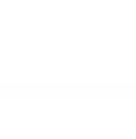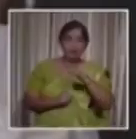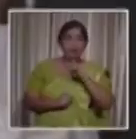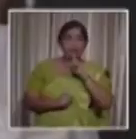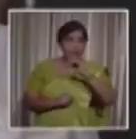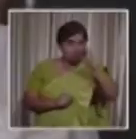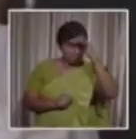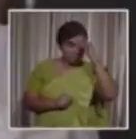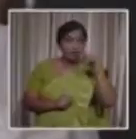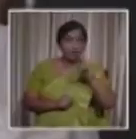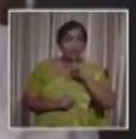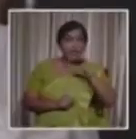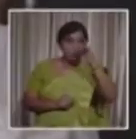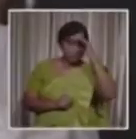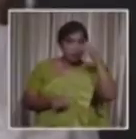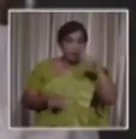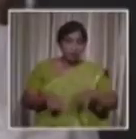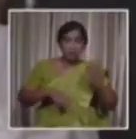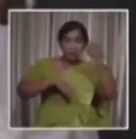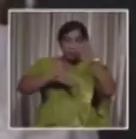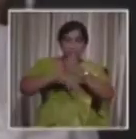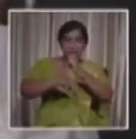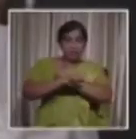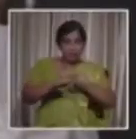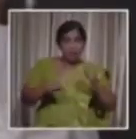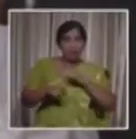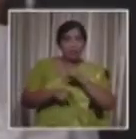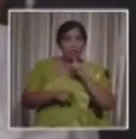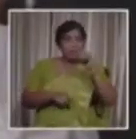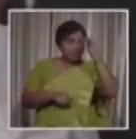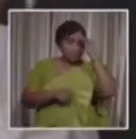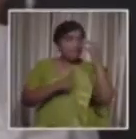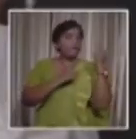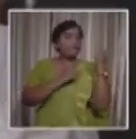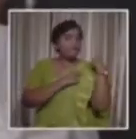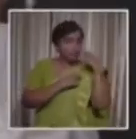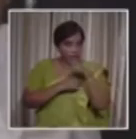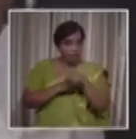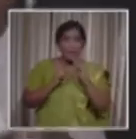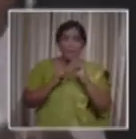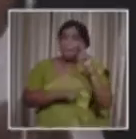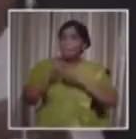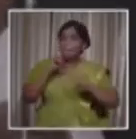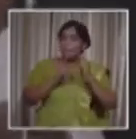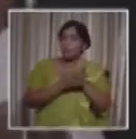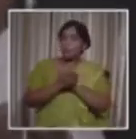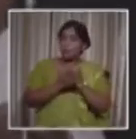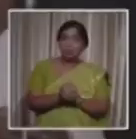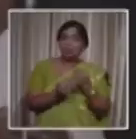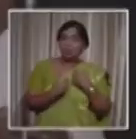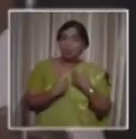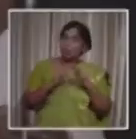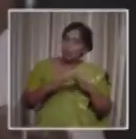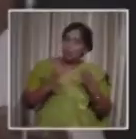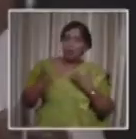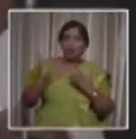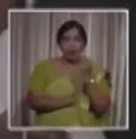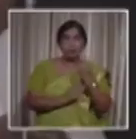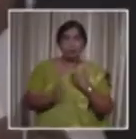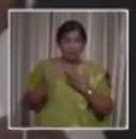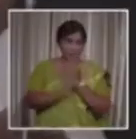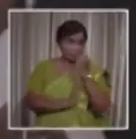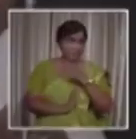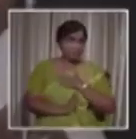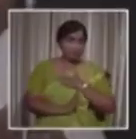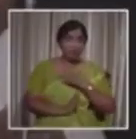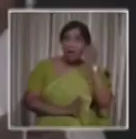කතානායකවරයාගෙන්. කතානායකවරයා මේ වෙලාවේ මූලස්තරේ නොසිටියත් කතානායකවරයාගේ වගකීමක් තියෙනවා මේ පාර්ලිමේන්තුවේ සියලු මන්ත්‍රීවරුන්ගේ ආරක්ෂාව වෙනුවෙන්. අපිට තියෙන අයිතියක්